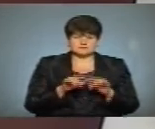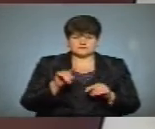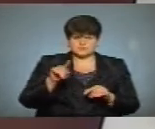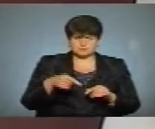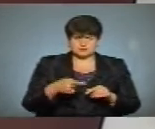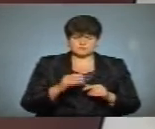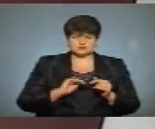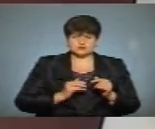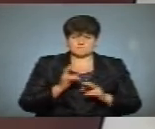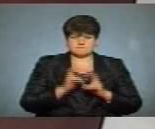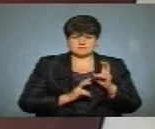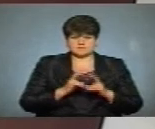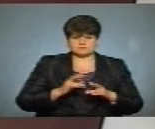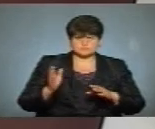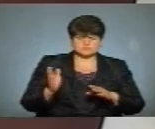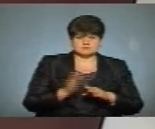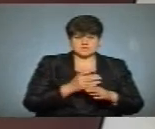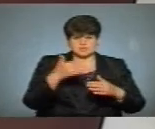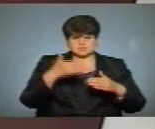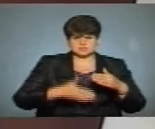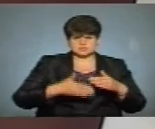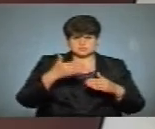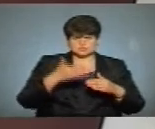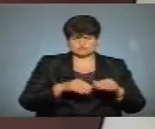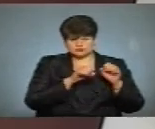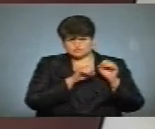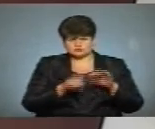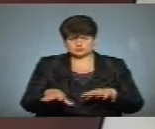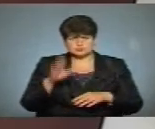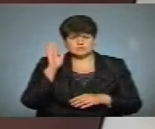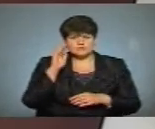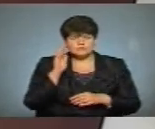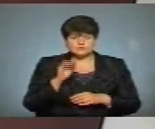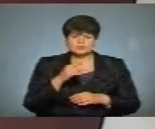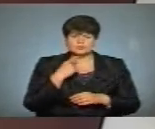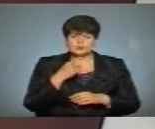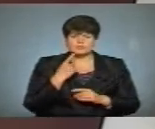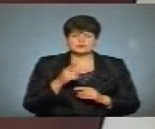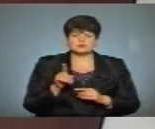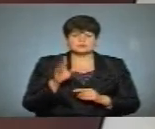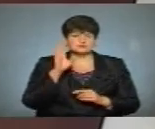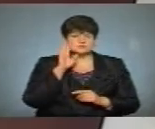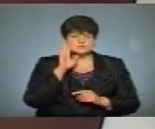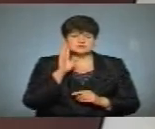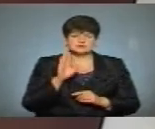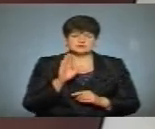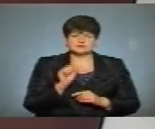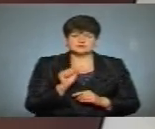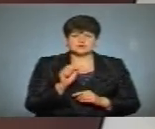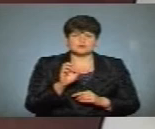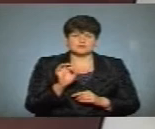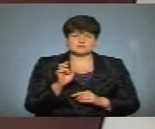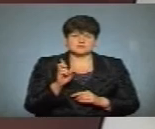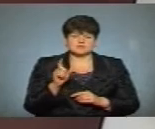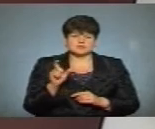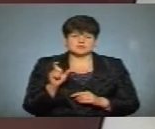щоб підприємство прибрало засувки на цій греблі та спустило воду. За словами координатора акції Андрія Об'єщика, підприємець